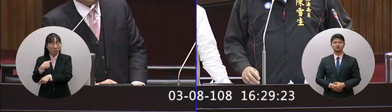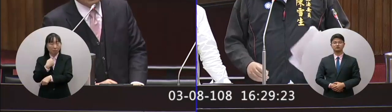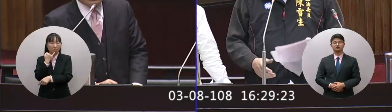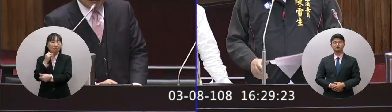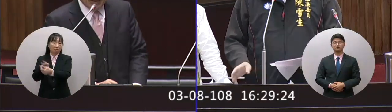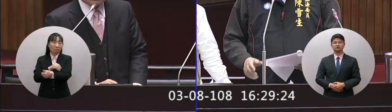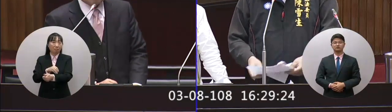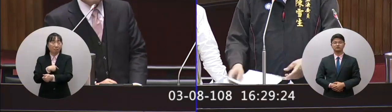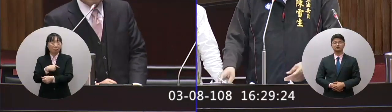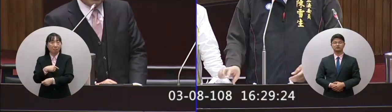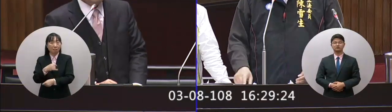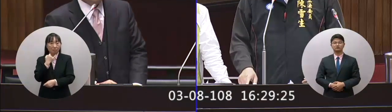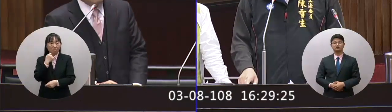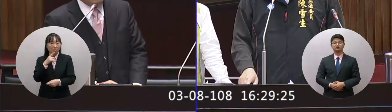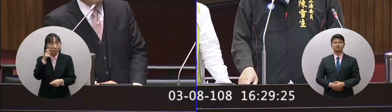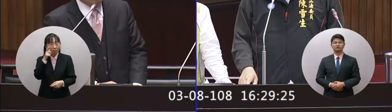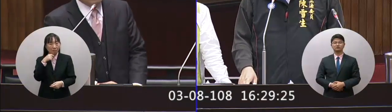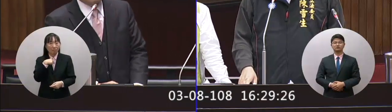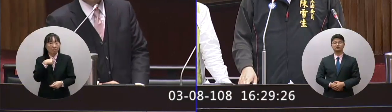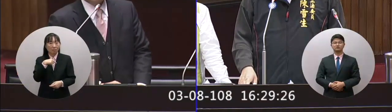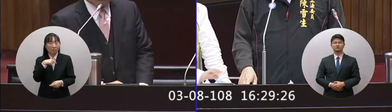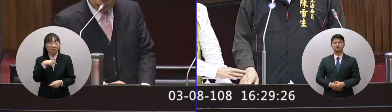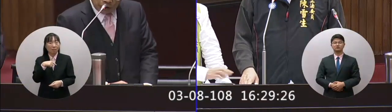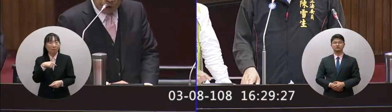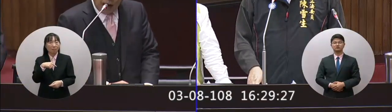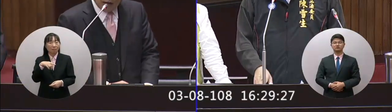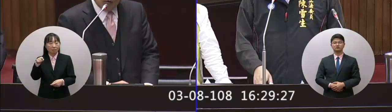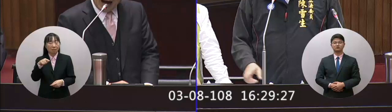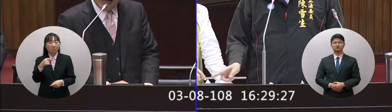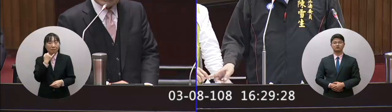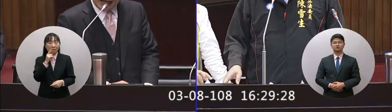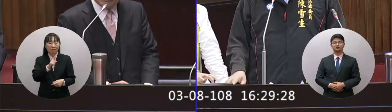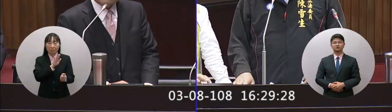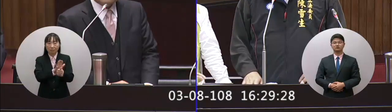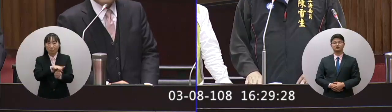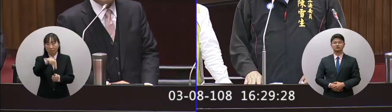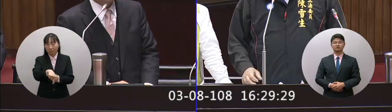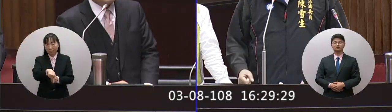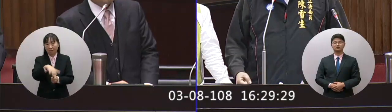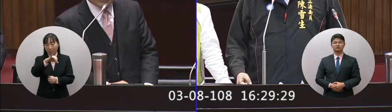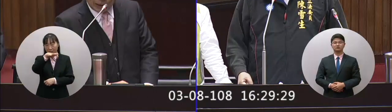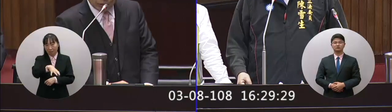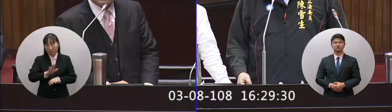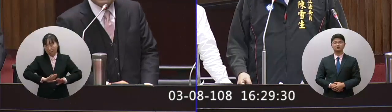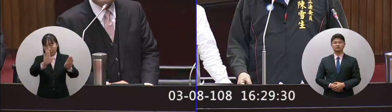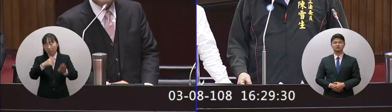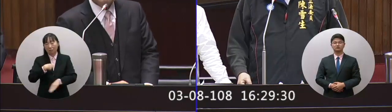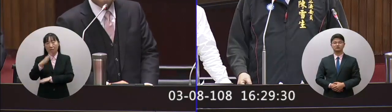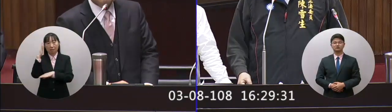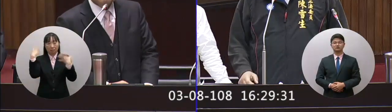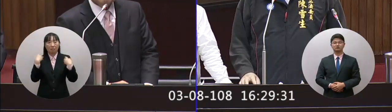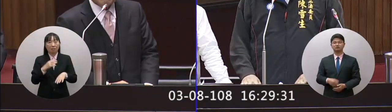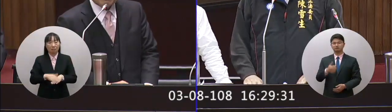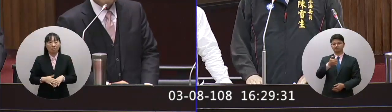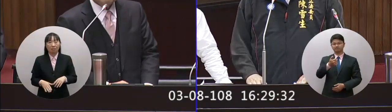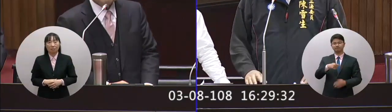鉴，那看怎么样子，我们这边也能够让地方发展，这也都是政府应该做的事。